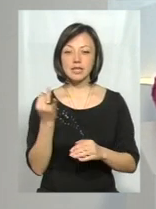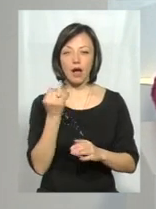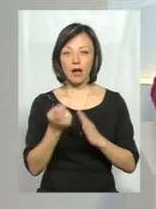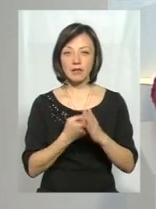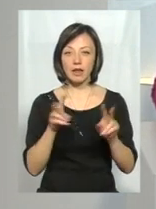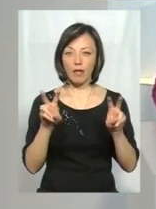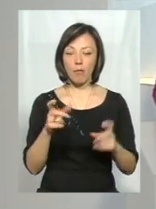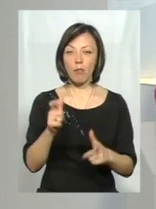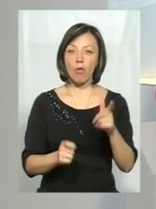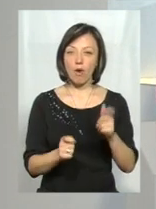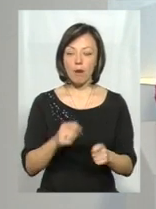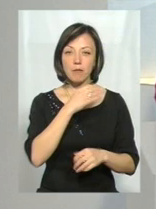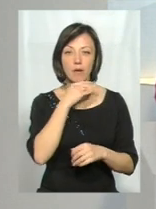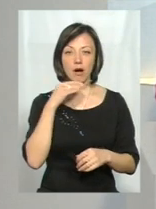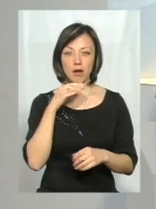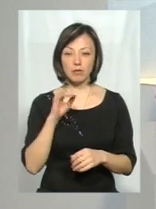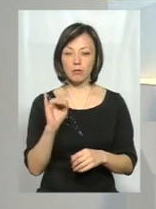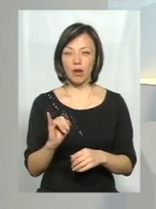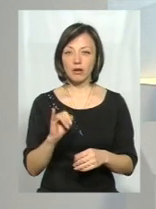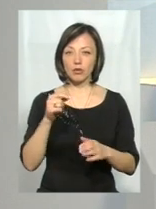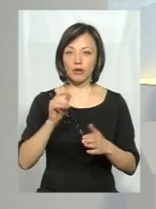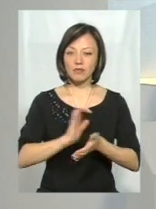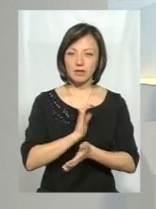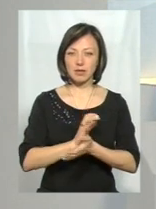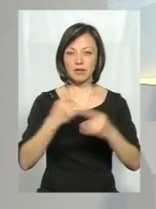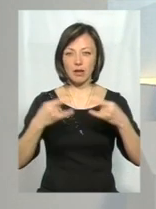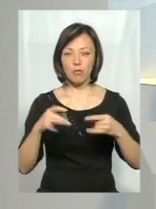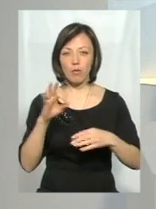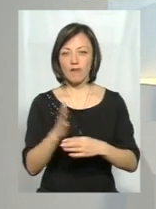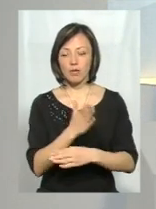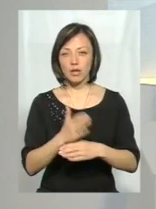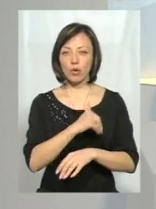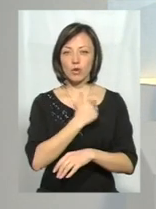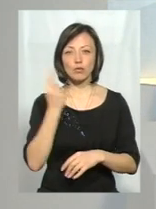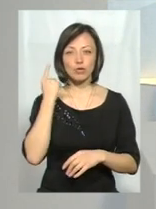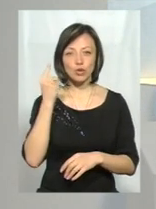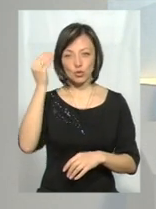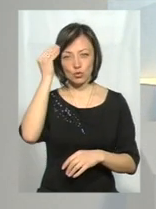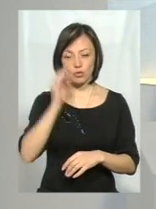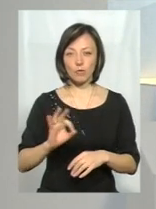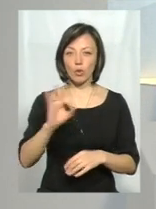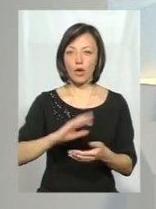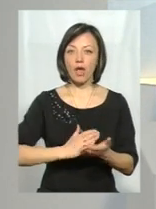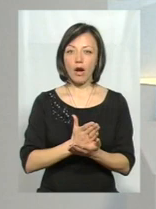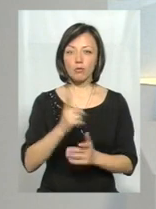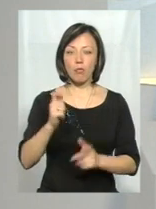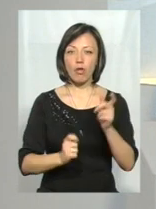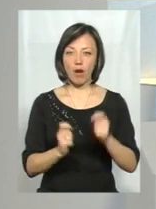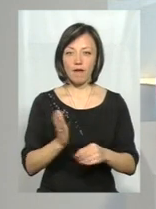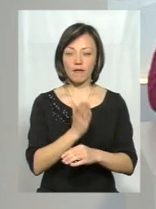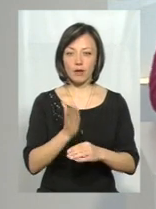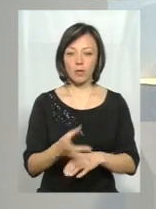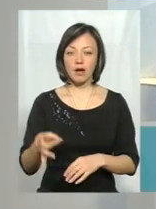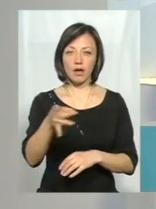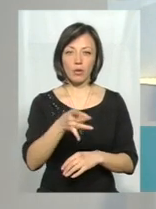вона темою молока. Мовляв, багато негативу у ЗМІ стосовно деяких виробників. Хотілося б почути думку стосовно якості молока, виробленого